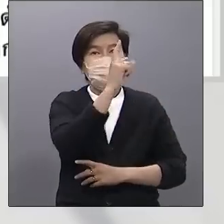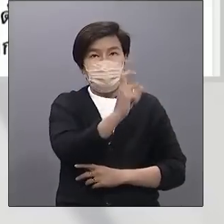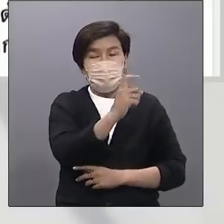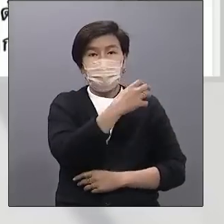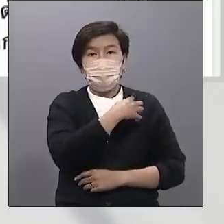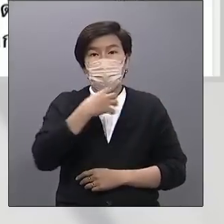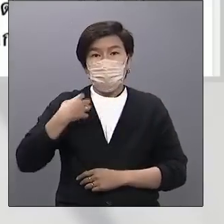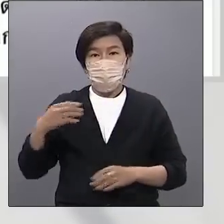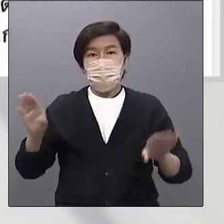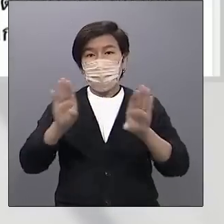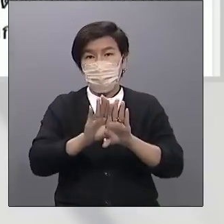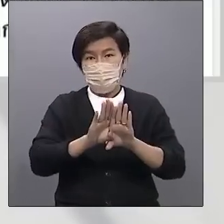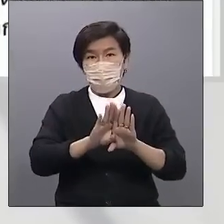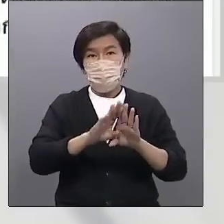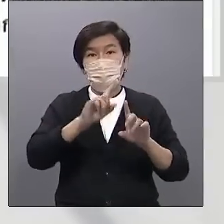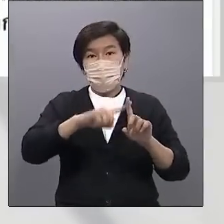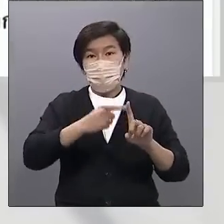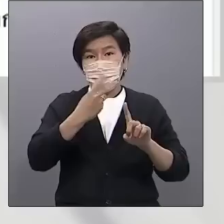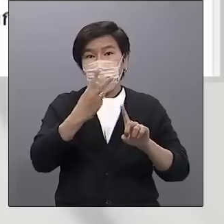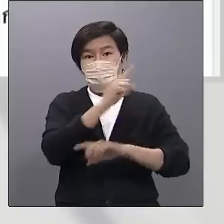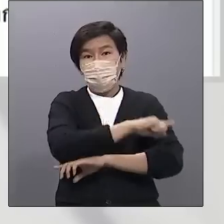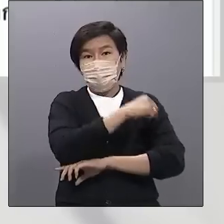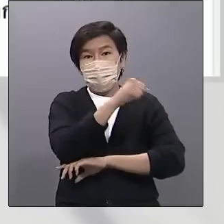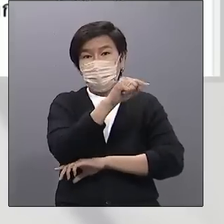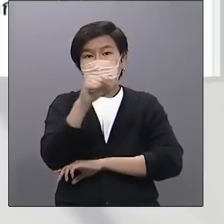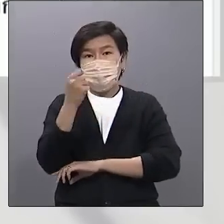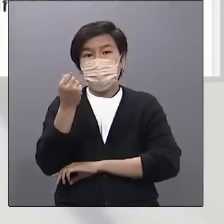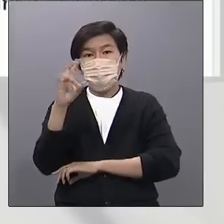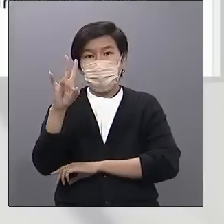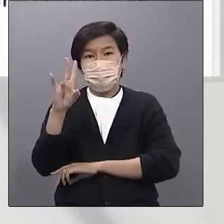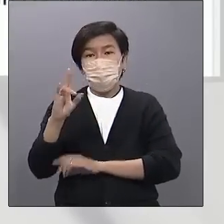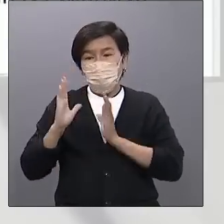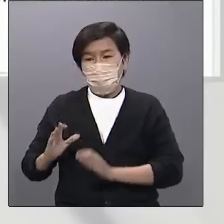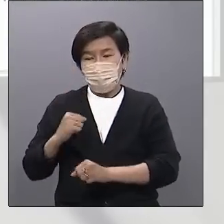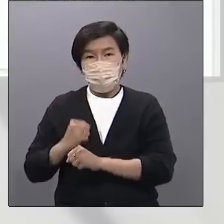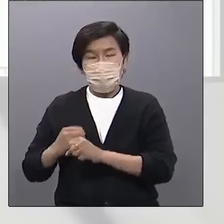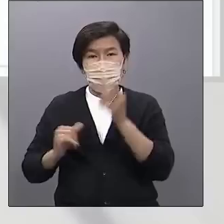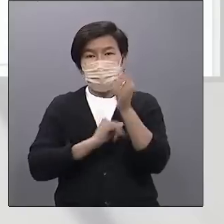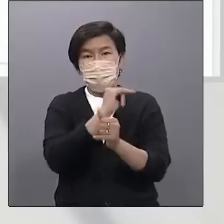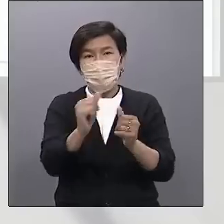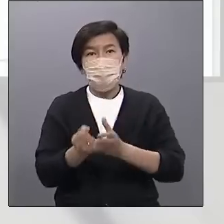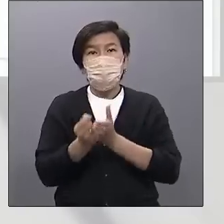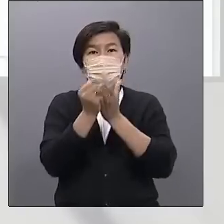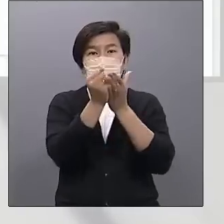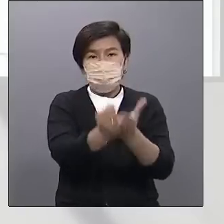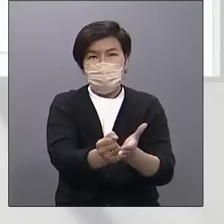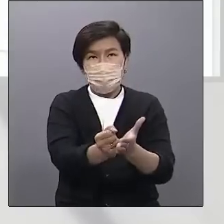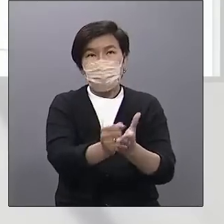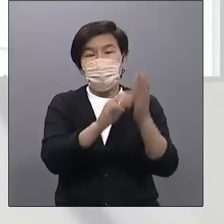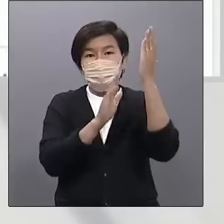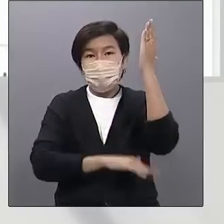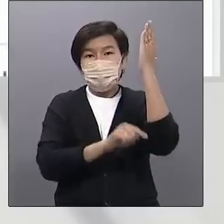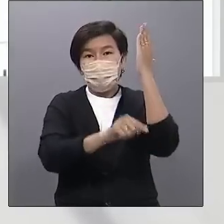ในช่วงวันที่ 10-17กุมภาพันธ์นี้ค่ะเพื่อที่จะส่งเจ้าหน้าที่ไปให้ความช่วยเหลือผู้ประสบเหตุแผ่นดินไหวทางตอนใต้